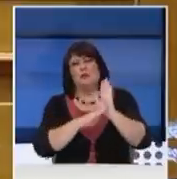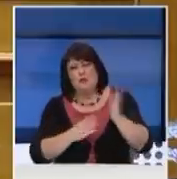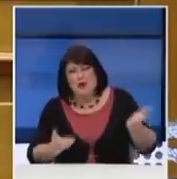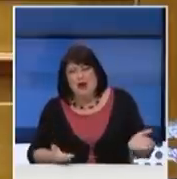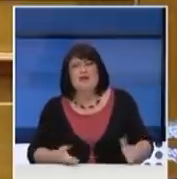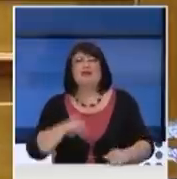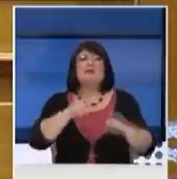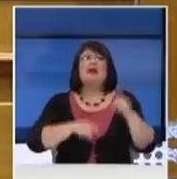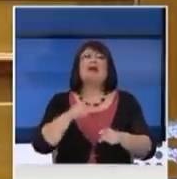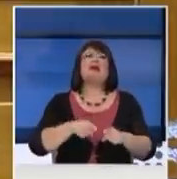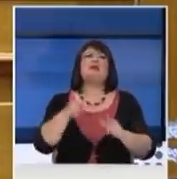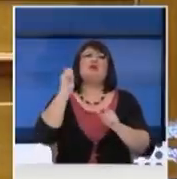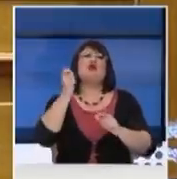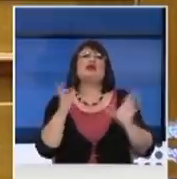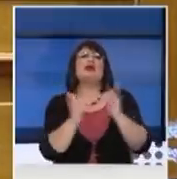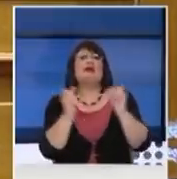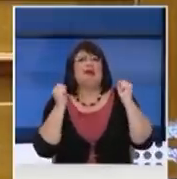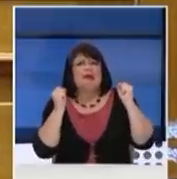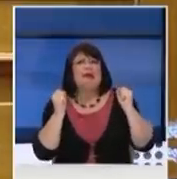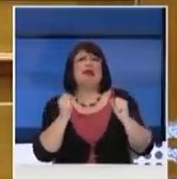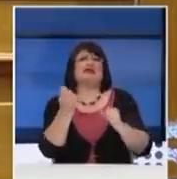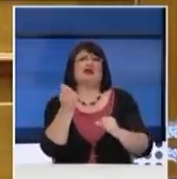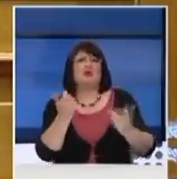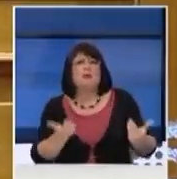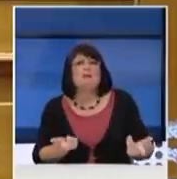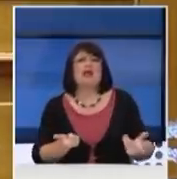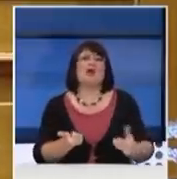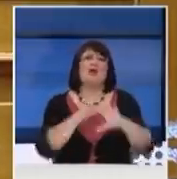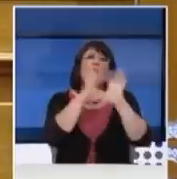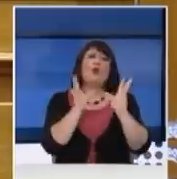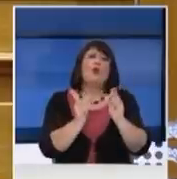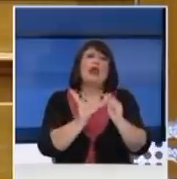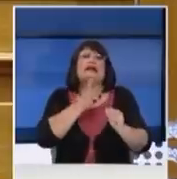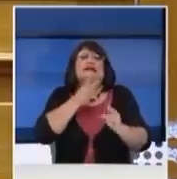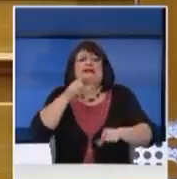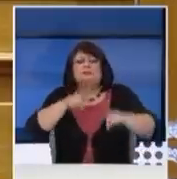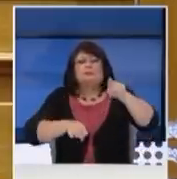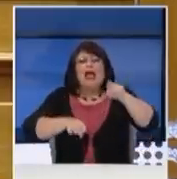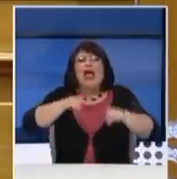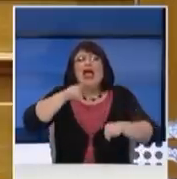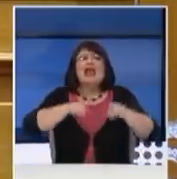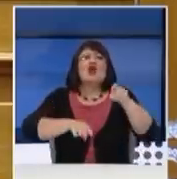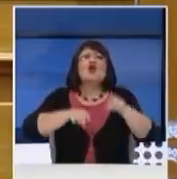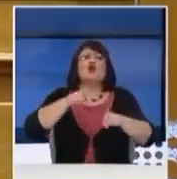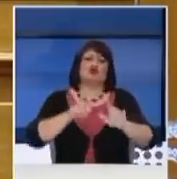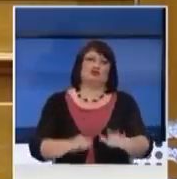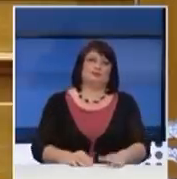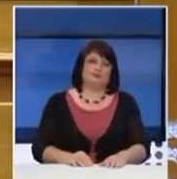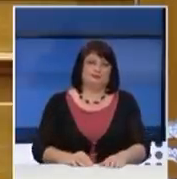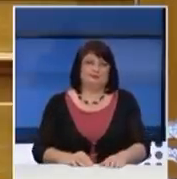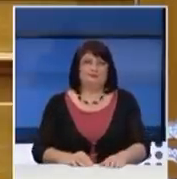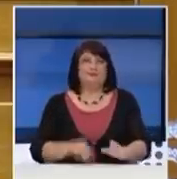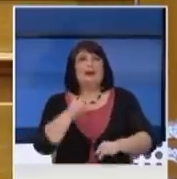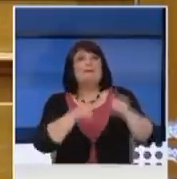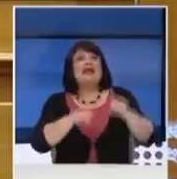Μερική πολιτική στην υγεία, μερική πολιτική στην οικονομία, όλα τα κάνετε μερικώς. Τώρα έχουμε και